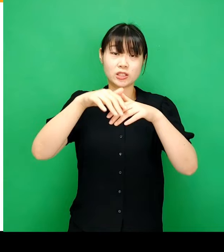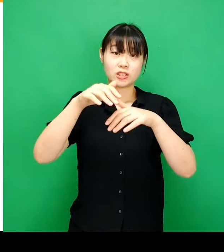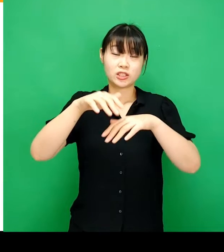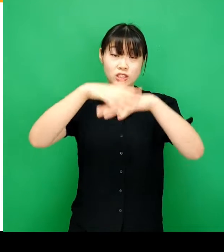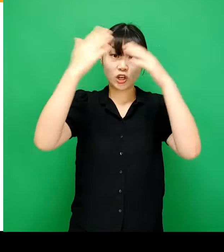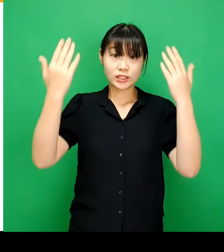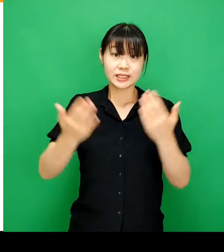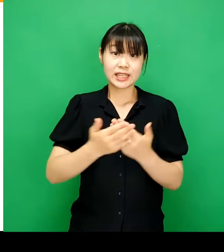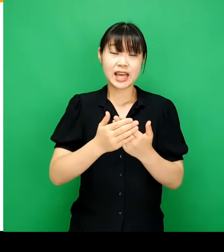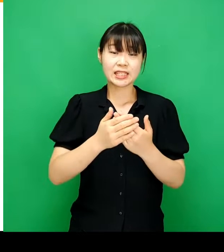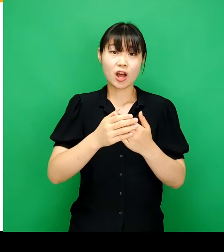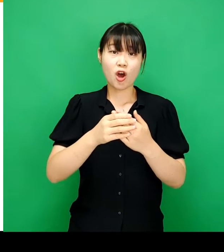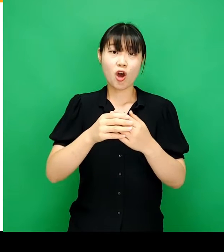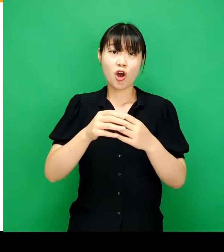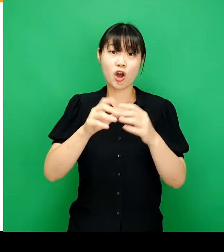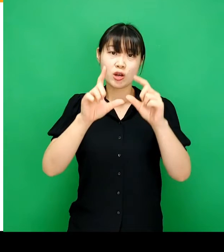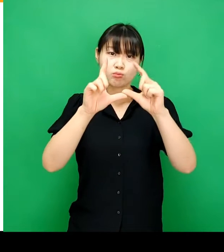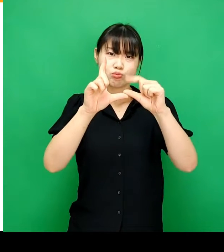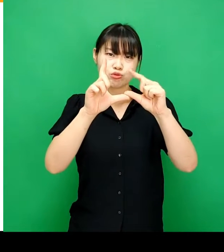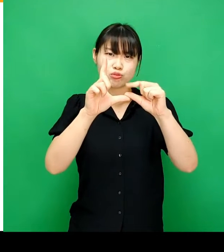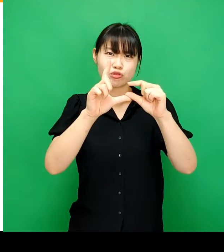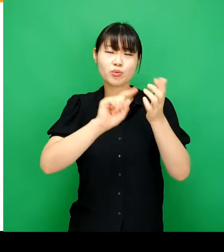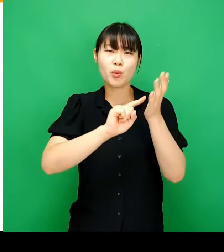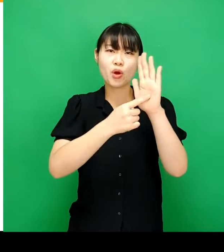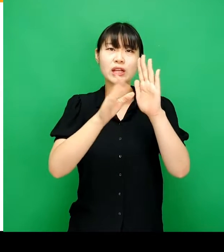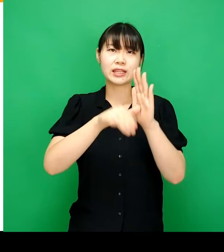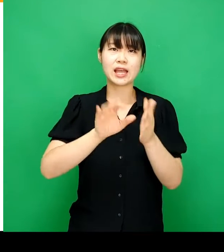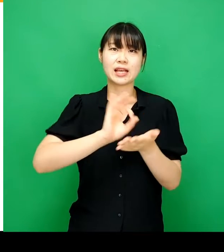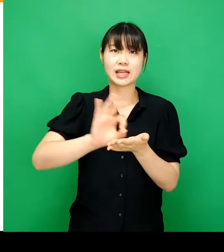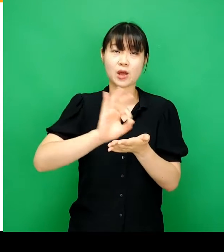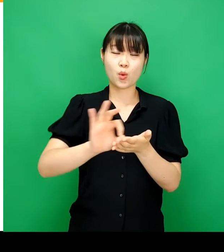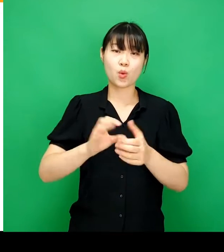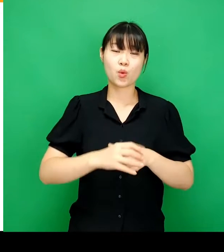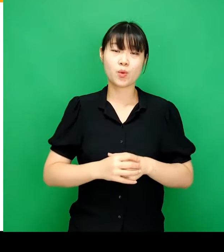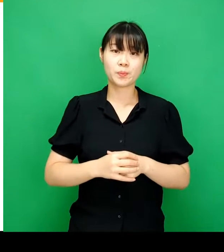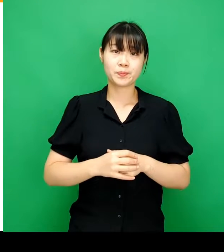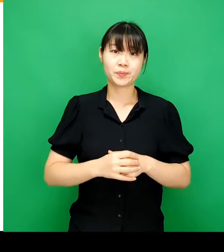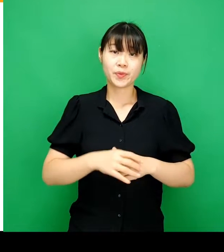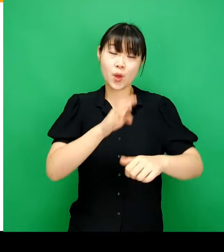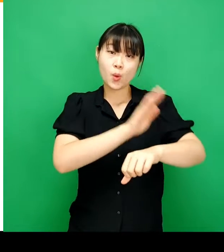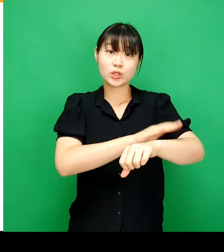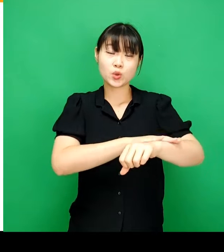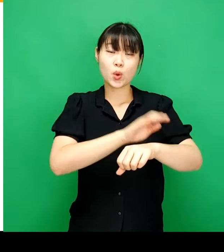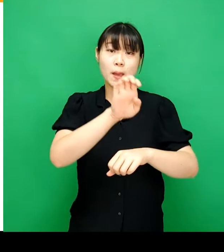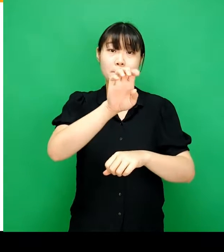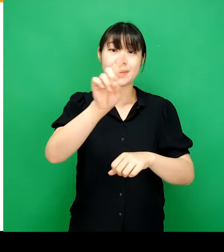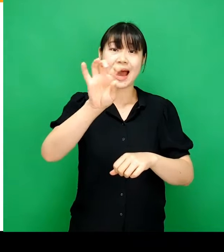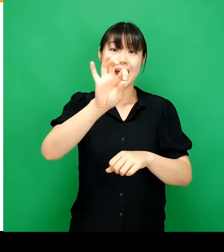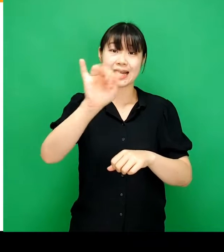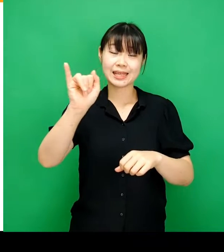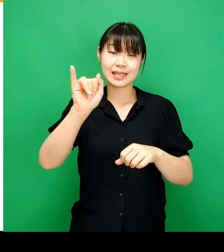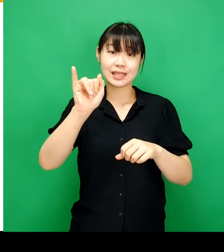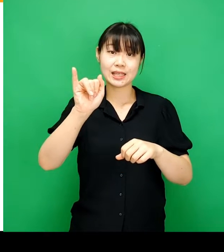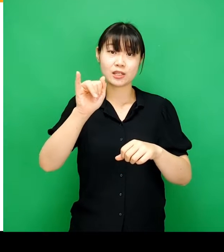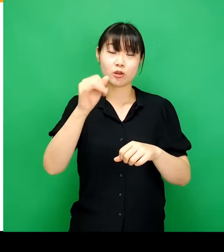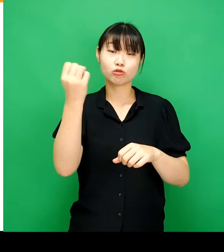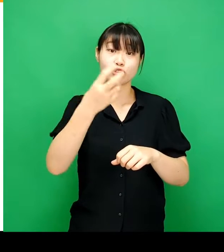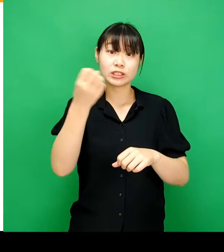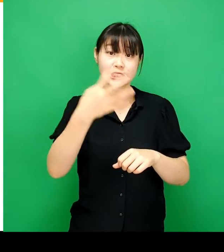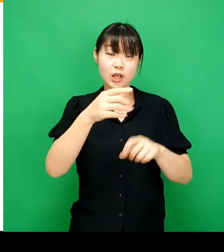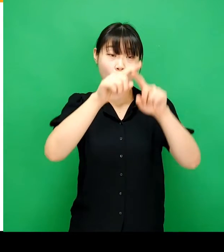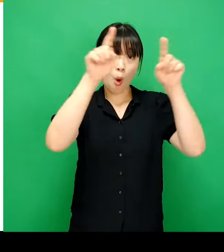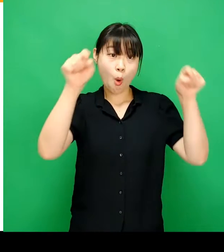값입니다. 각도는 전체에서 일정 부분을 표현할 때 주로 사용합니다. 왼쪽의